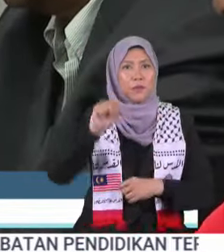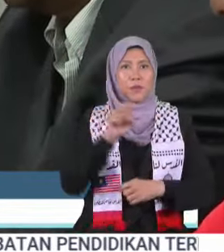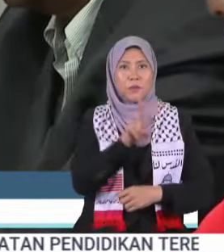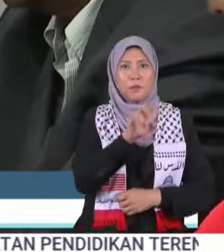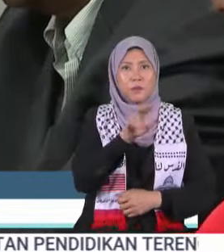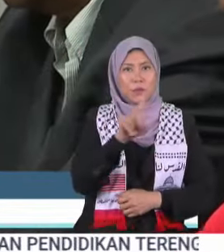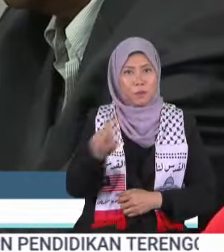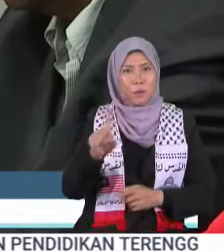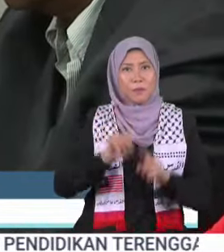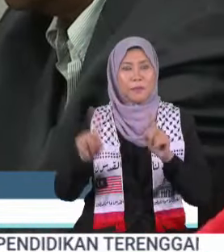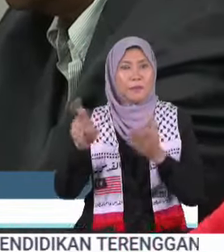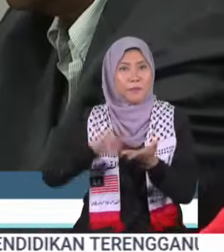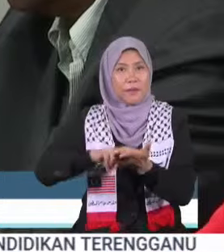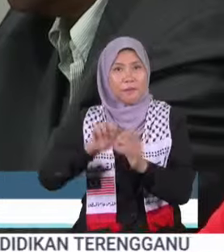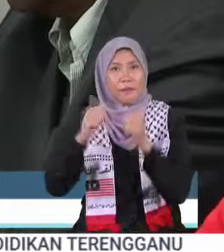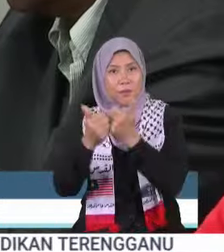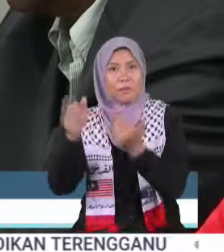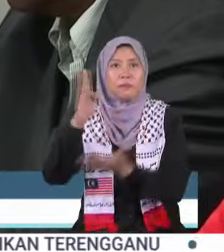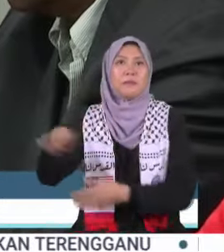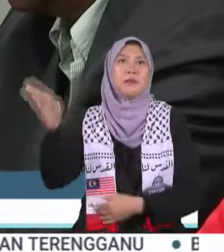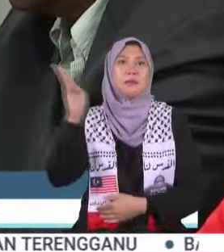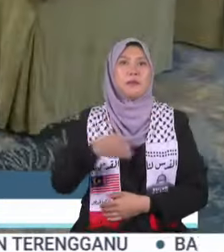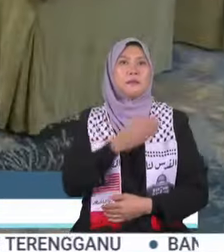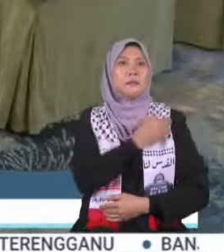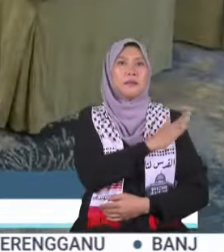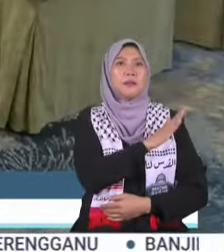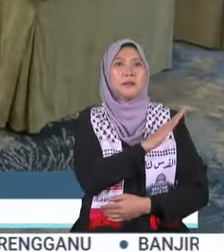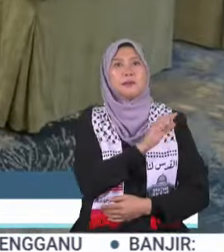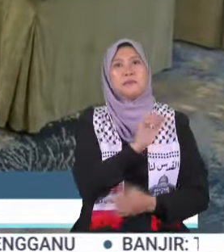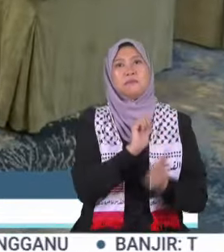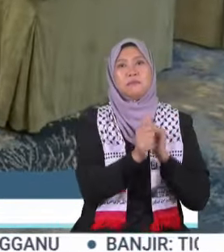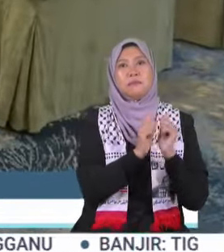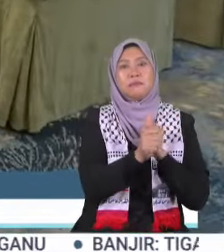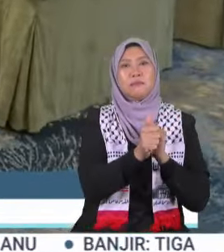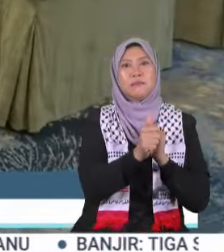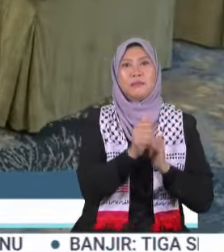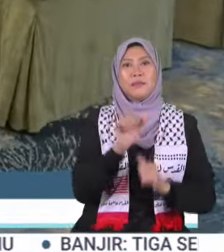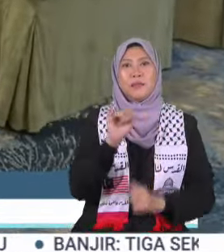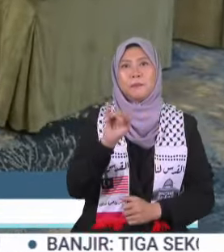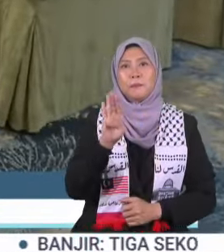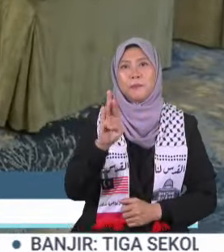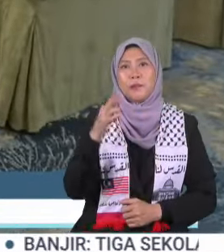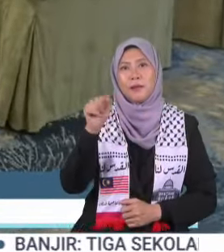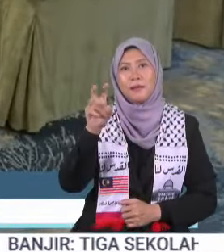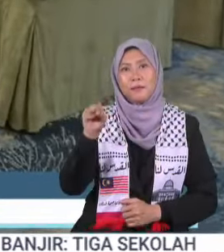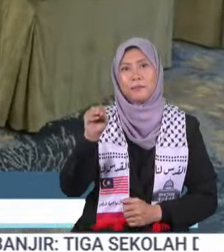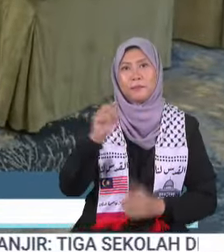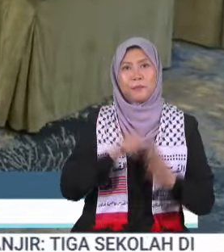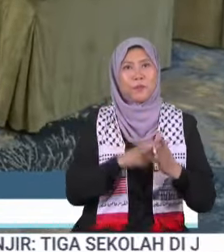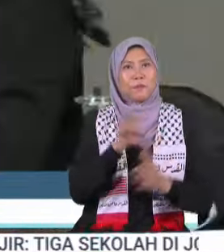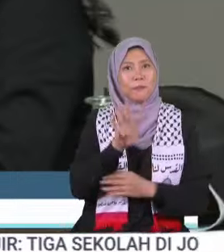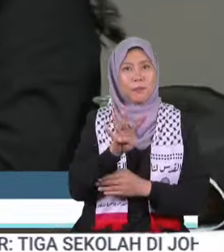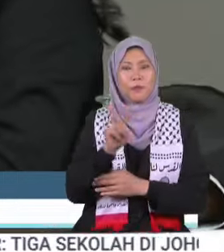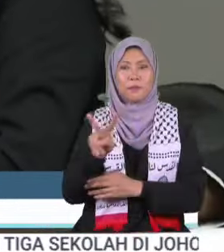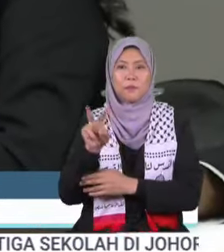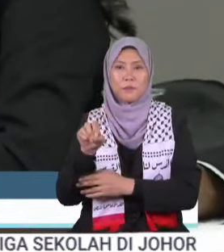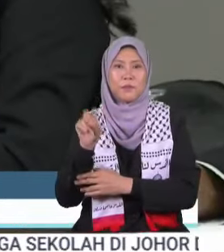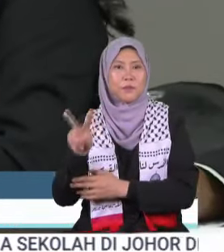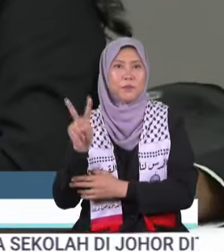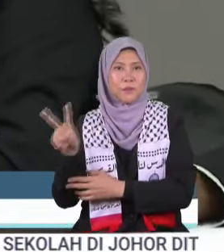namun pendaftaran persatuan itu dibatalkan oleh bekas pesuruhjaya sukan Ibrahim Mohamad Yus pada April